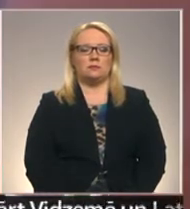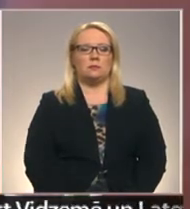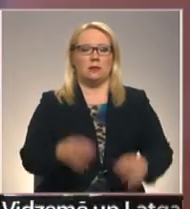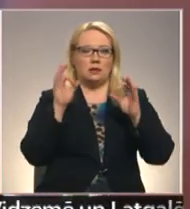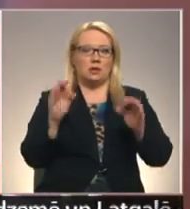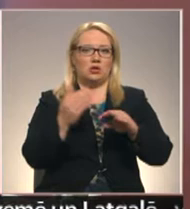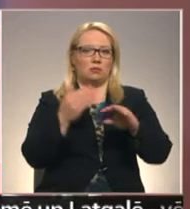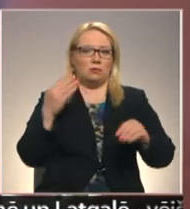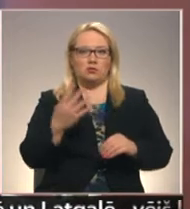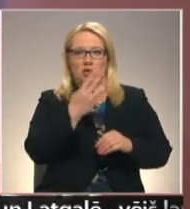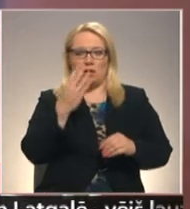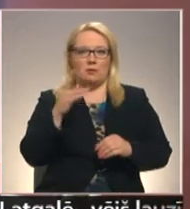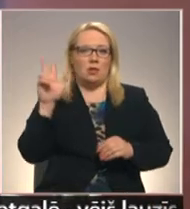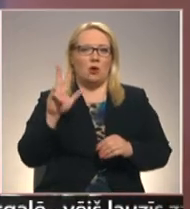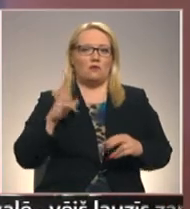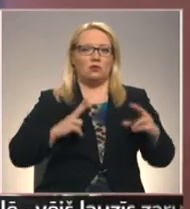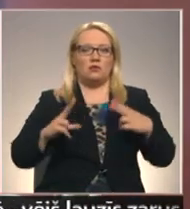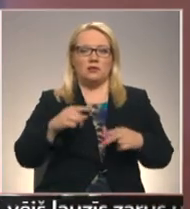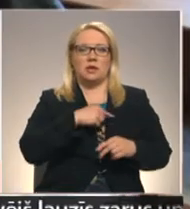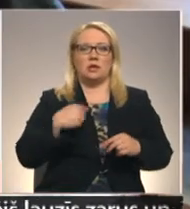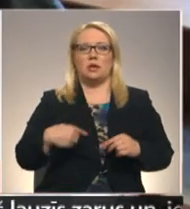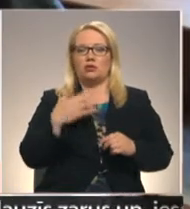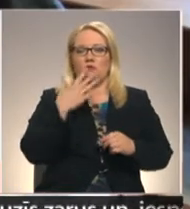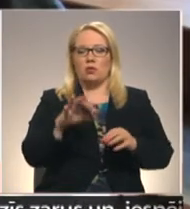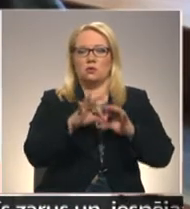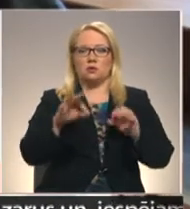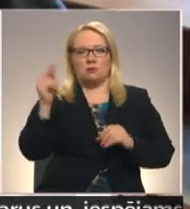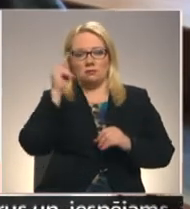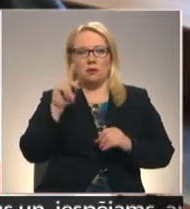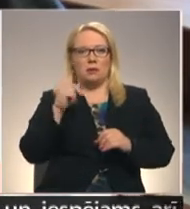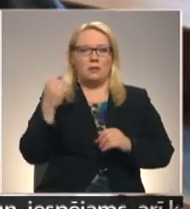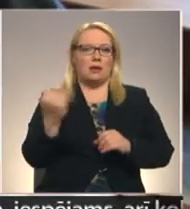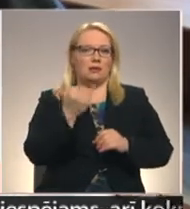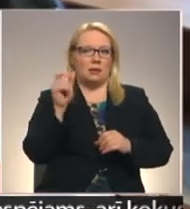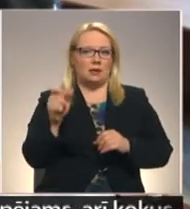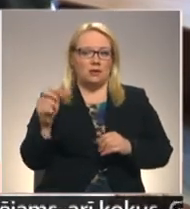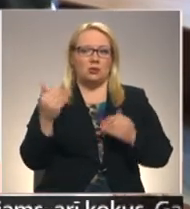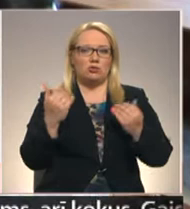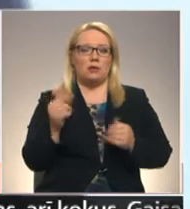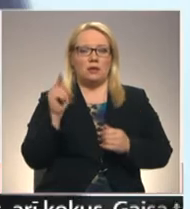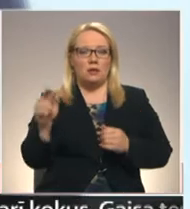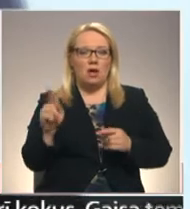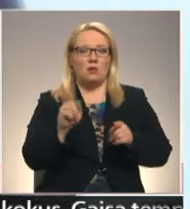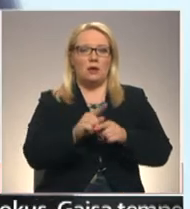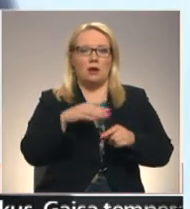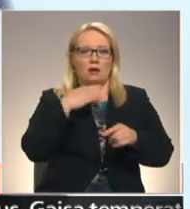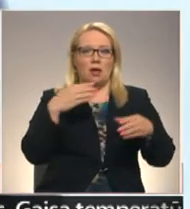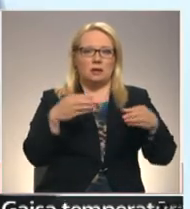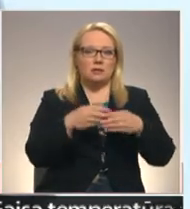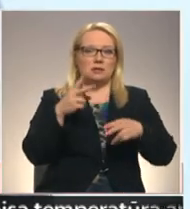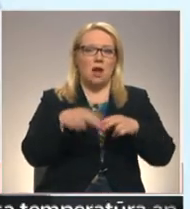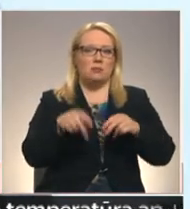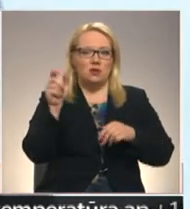Tieši pirms 4 gadiem Daugavpils universitātē ķīniešu valodu sāka apgūt pirmie interesanti. Šodien gan viņi, gan arī Konfucija klases kārtējie